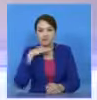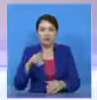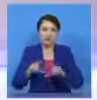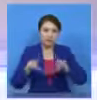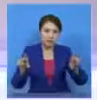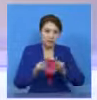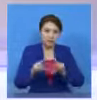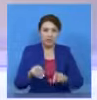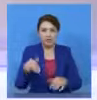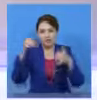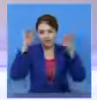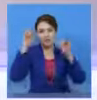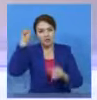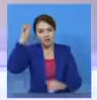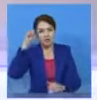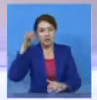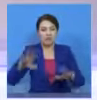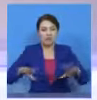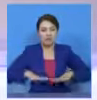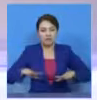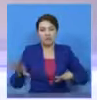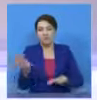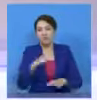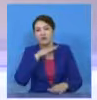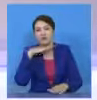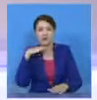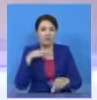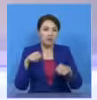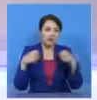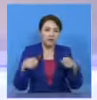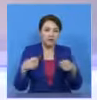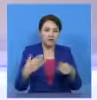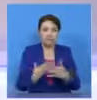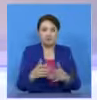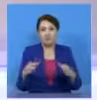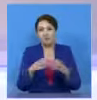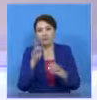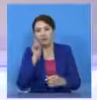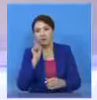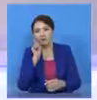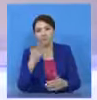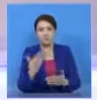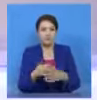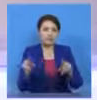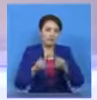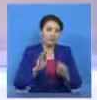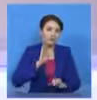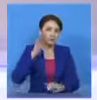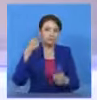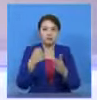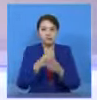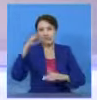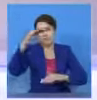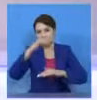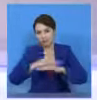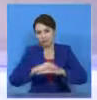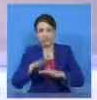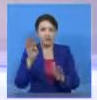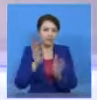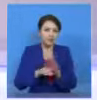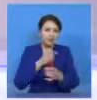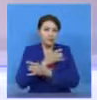говядина баранина конина все от местных производителей в комфортных условиях с утра до позднего вечера без